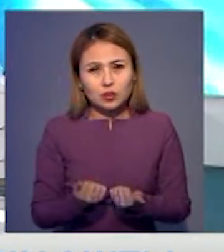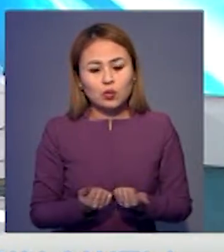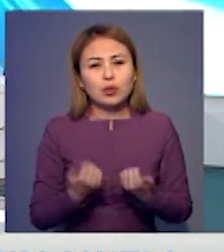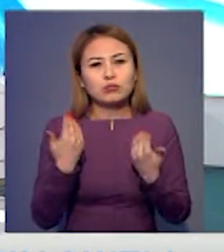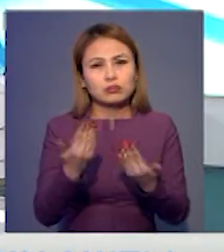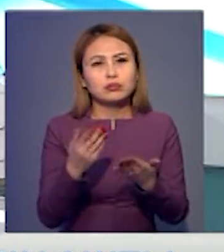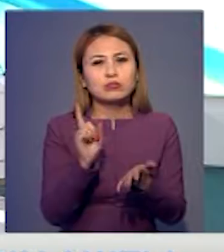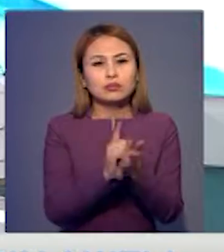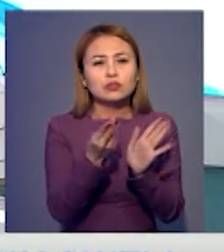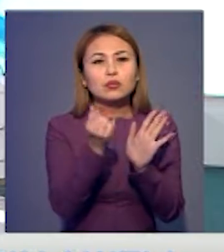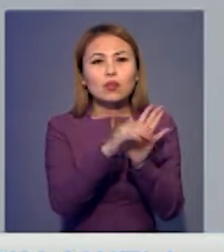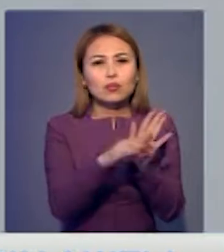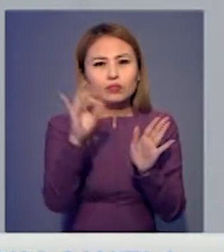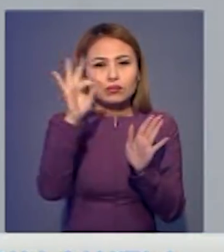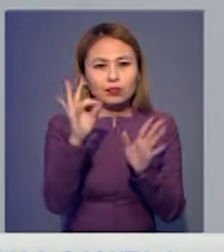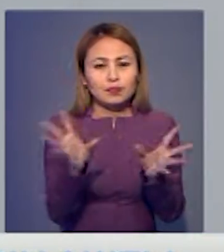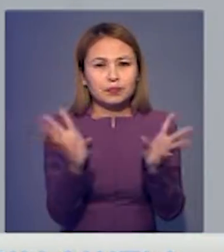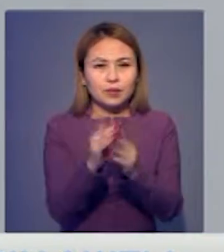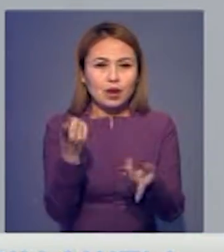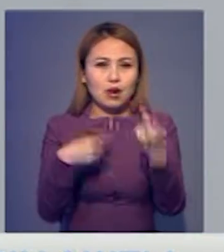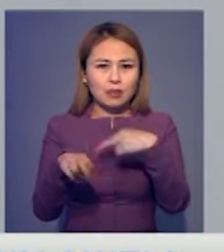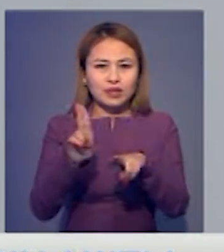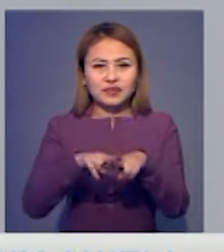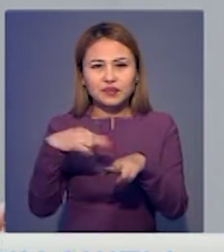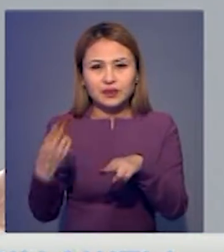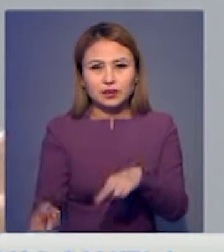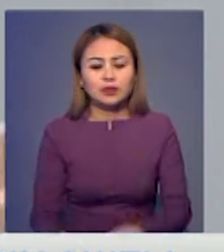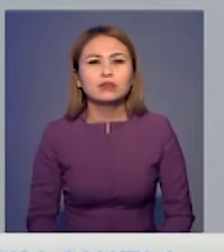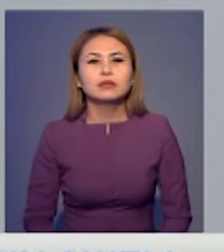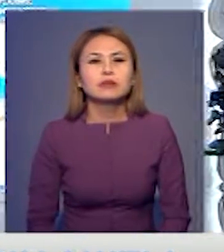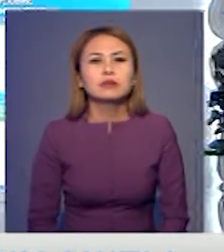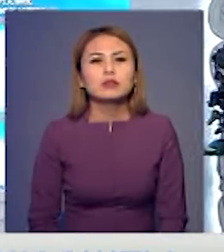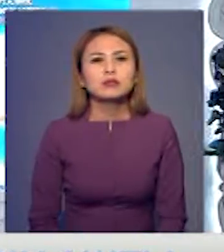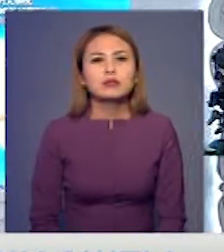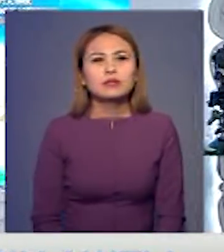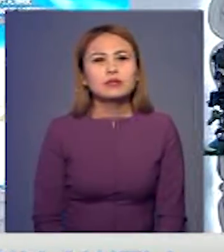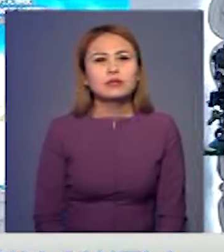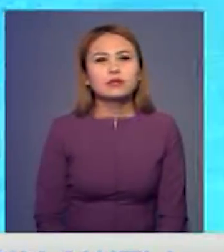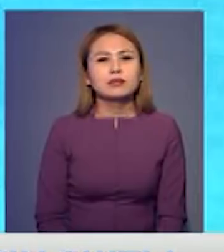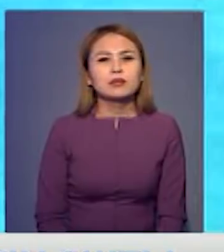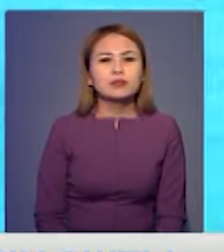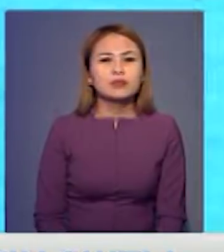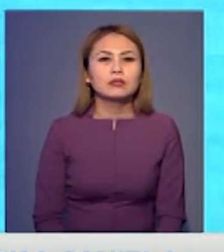түссе, онда салымыңыз үстіне қосылған сыйақысымен қоса қайтарылады.